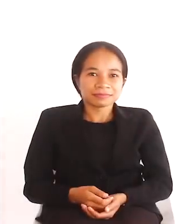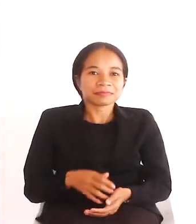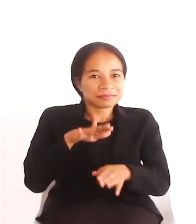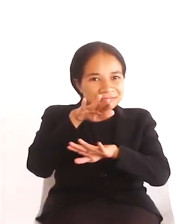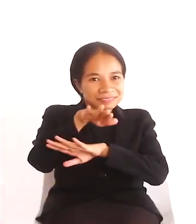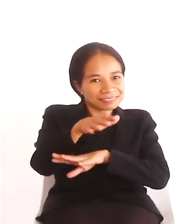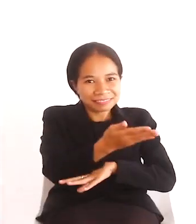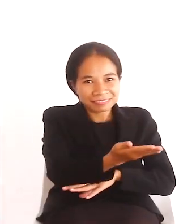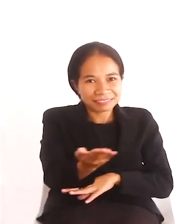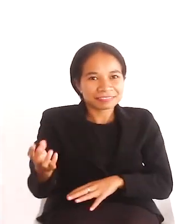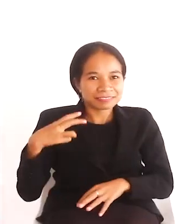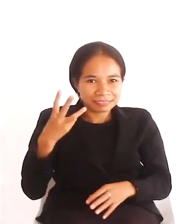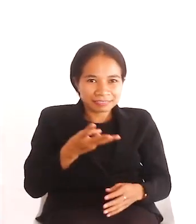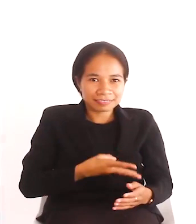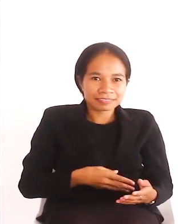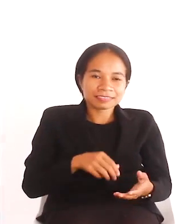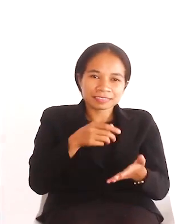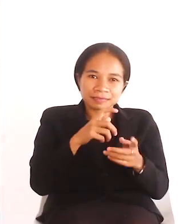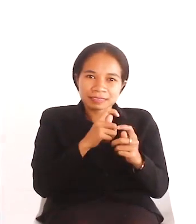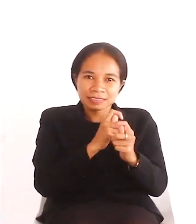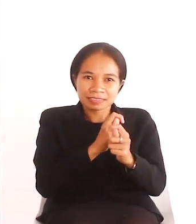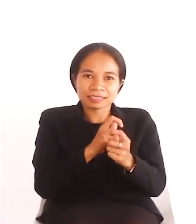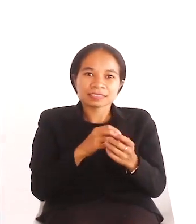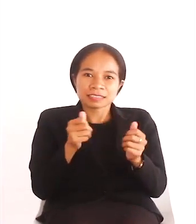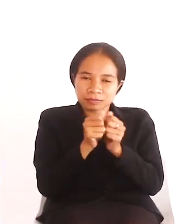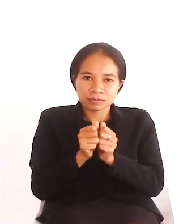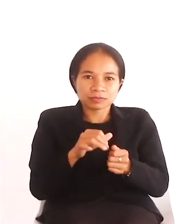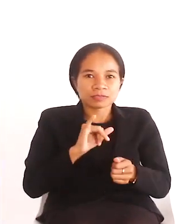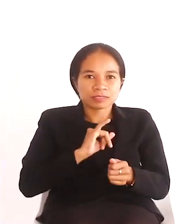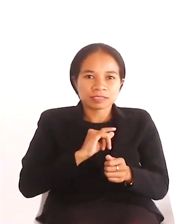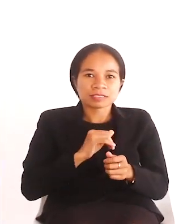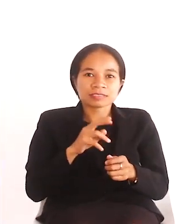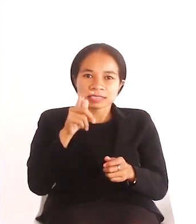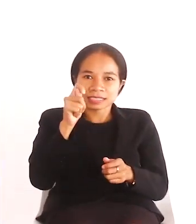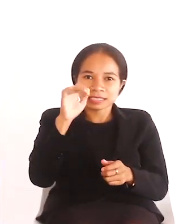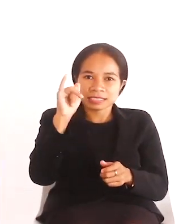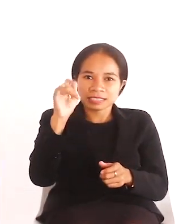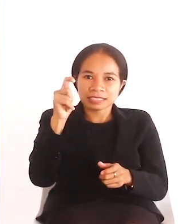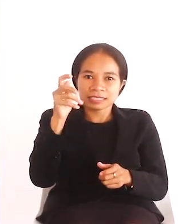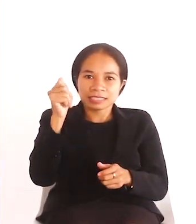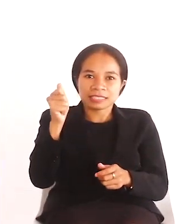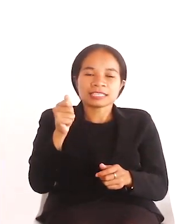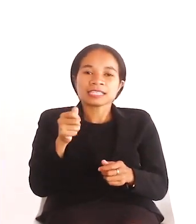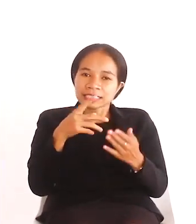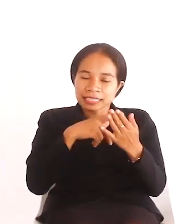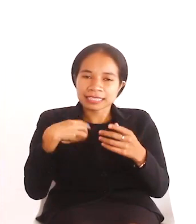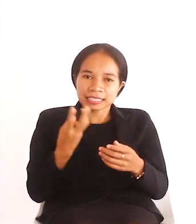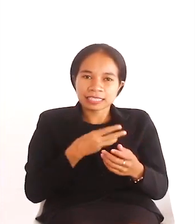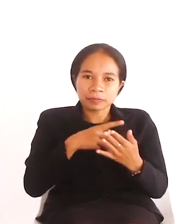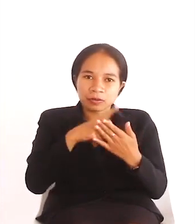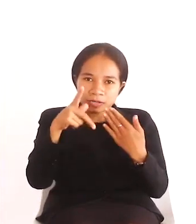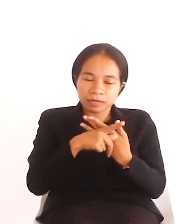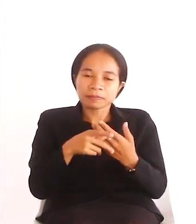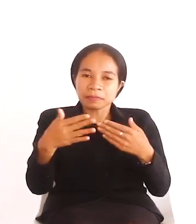Boa tarde, Alin Sira. No bem-vindo para a Gramática Tetun Hamutu Kohau Tita. Ita ni programa Besikature Mata Ona Bepriodo Dahuluk.